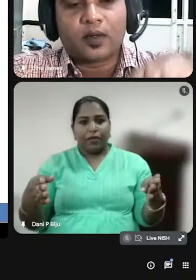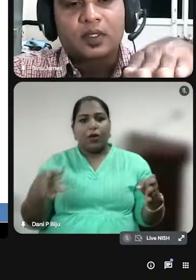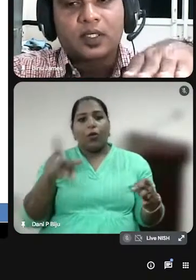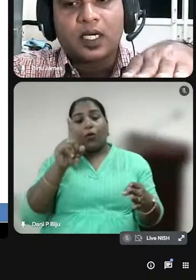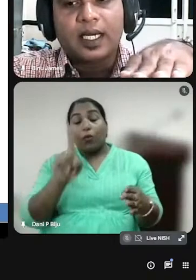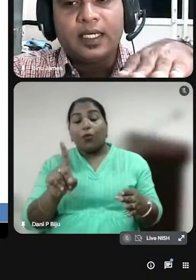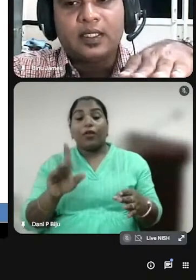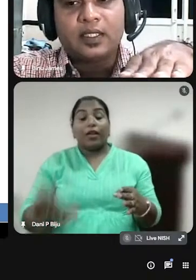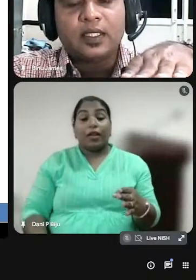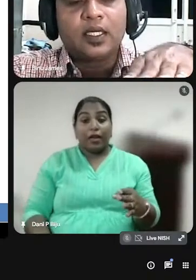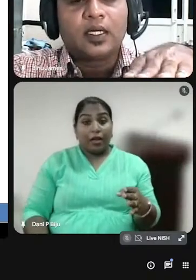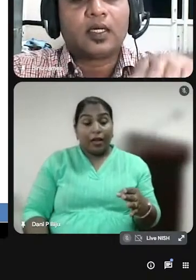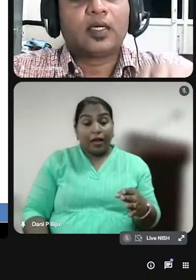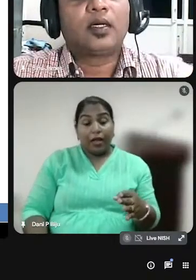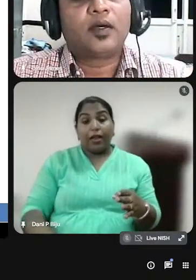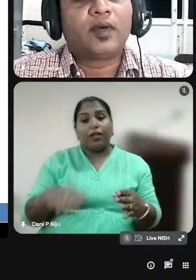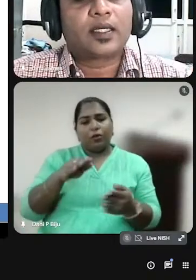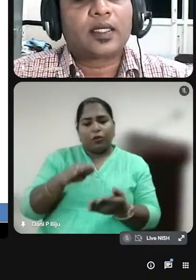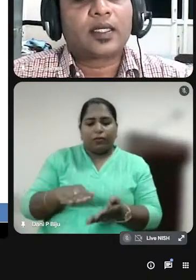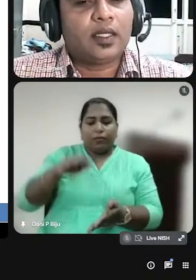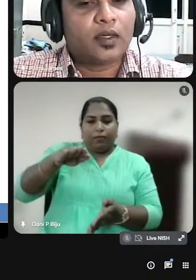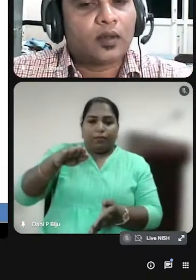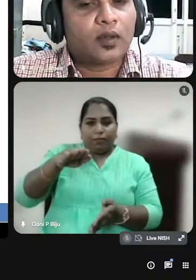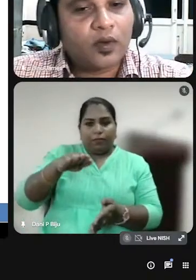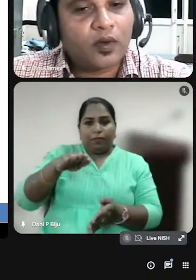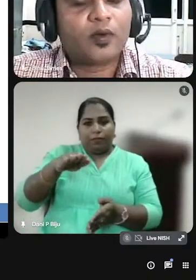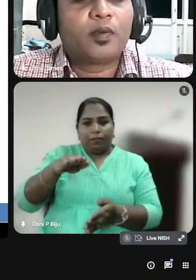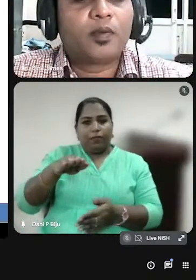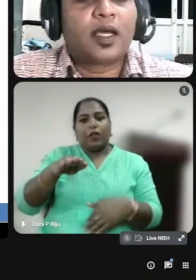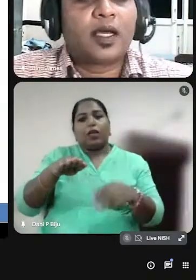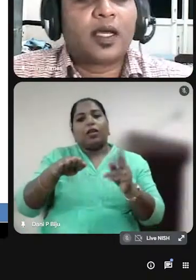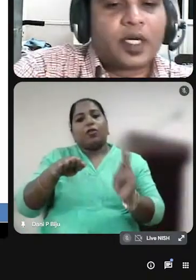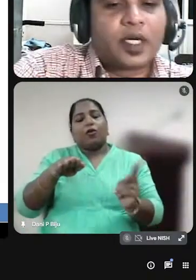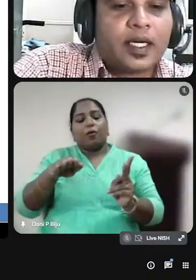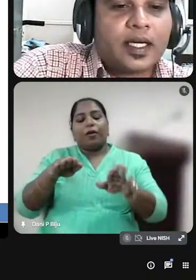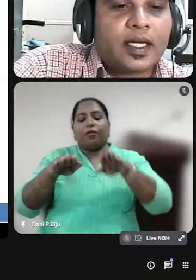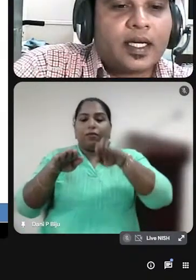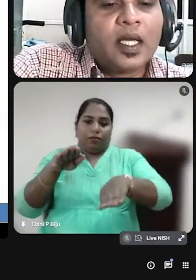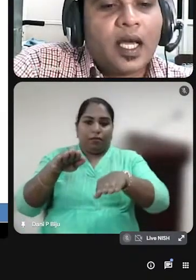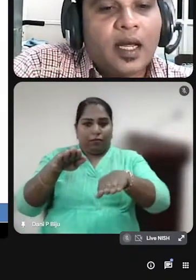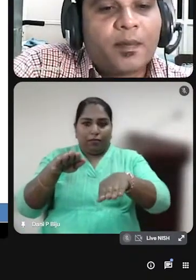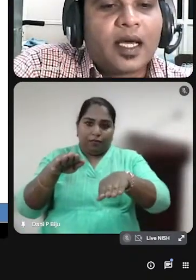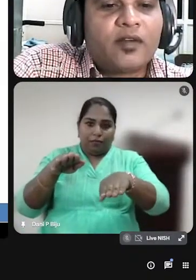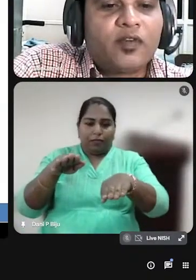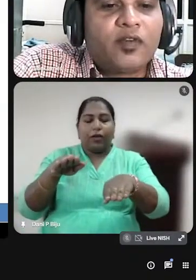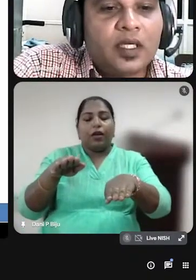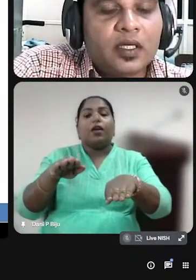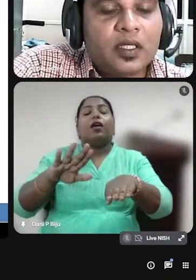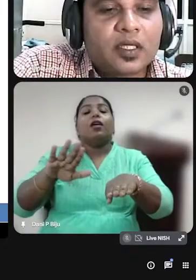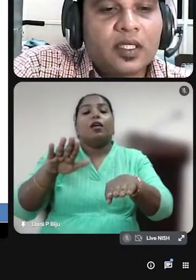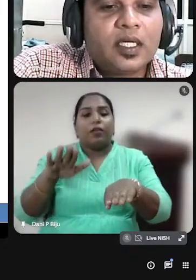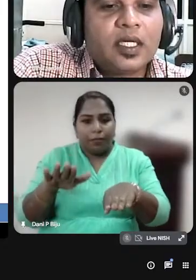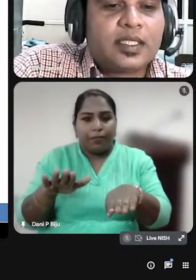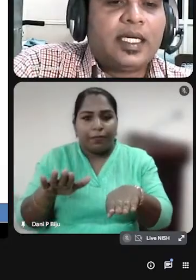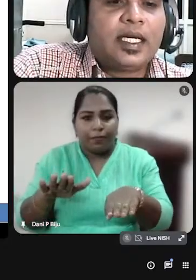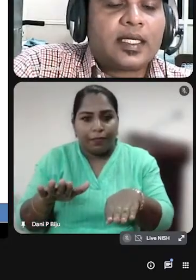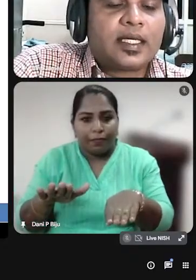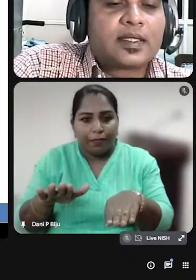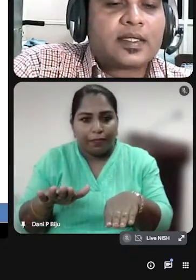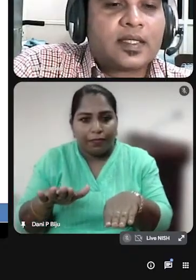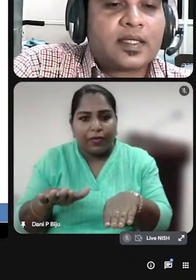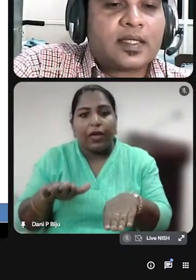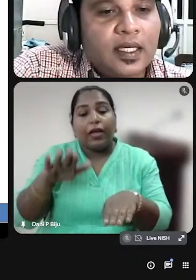കാലിന് കുറച്ച് ഹൈറ്റ് വരത്തക്ക രീതിയിലുള്ള ഒരു പ്ലാറ്റ്ഫോം റെഡിയാക്കിയിട്ട് ആ പ്ലാറ്റ്ഫോമിൽ നിന്നിട്ട്